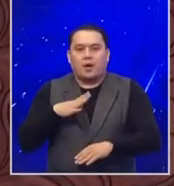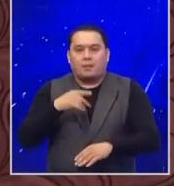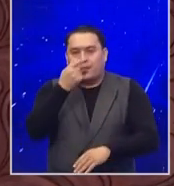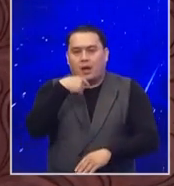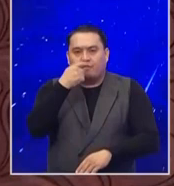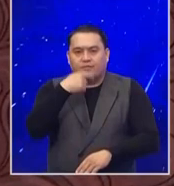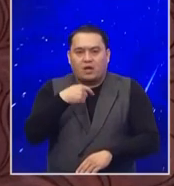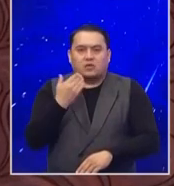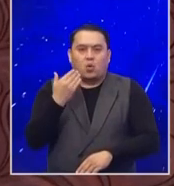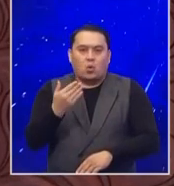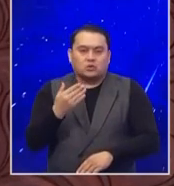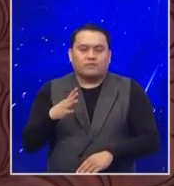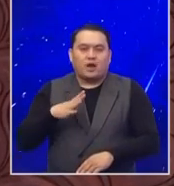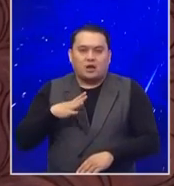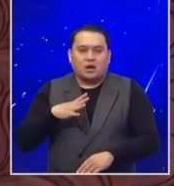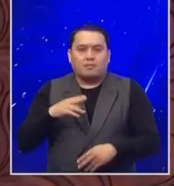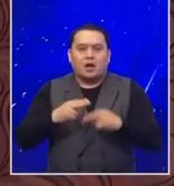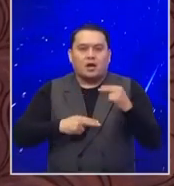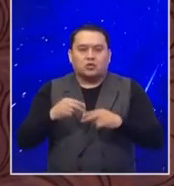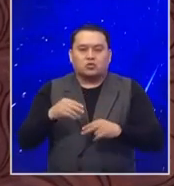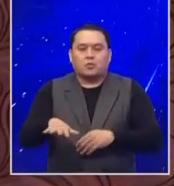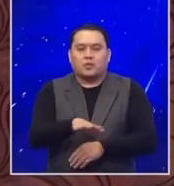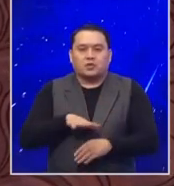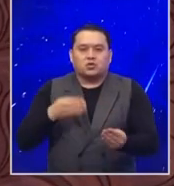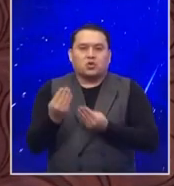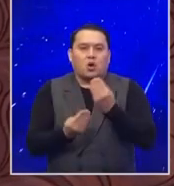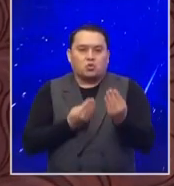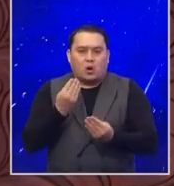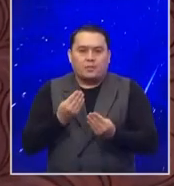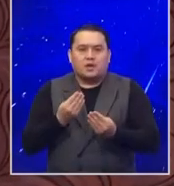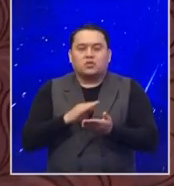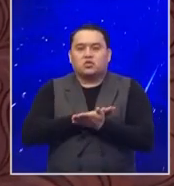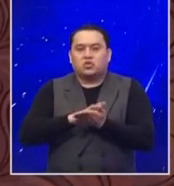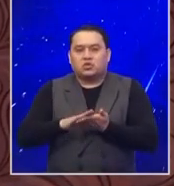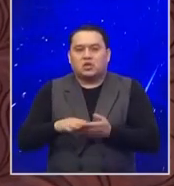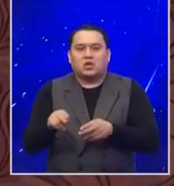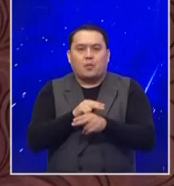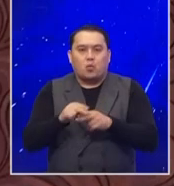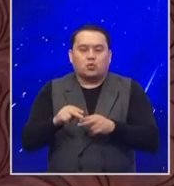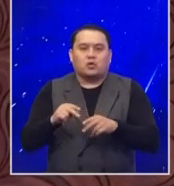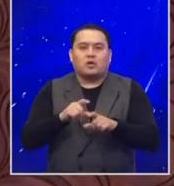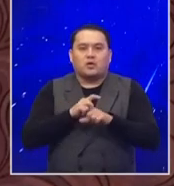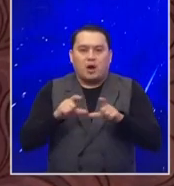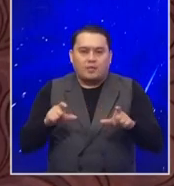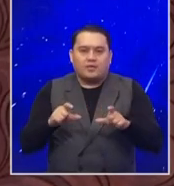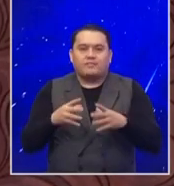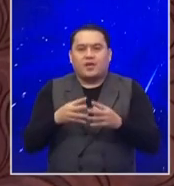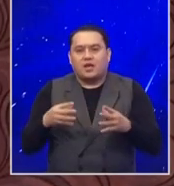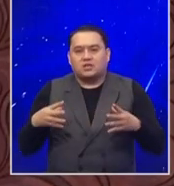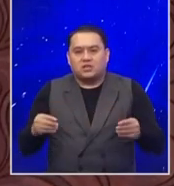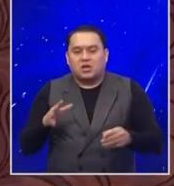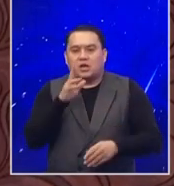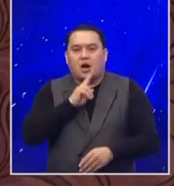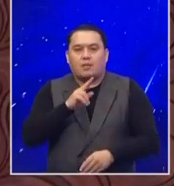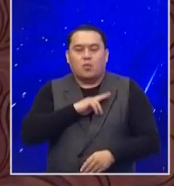Панфилова, Капсаматова и Лихачева построены детские площадки. Также по санитарной очистке и ремонтным работам по округу в весенне-осенний период